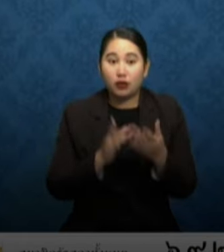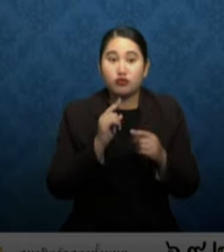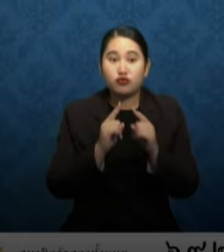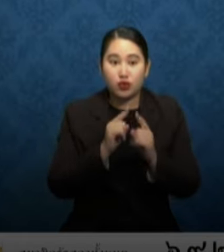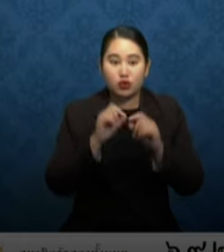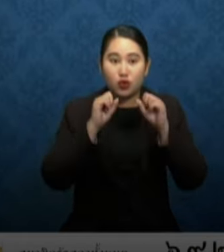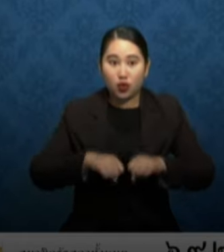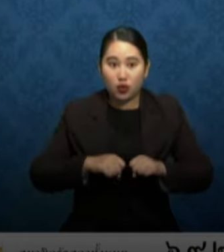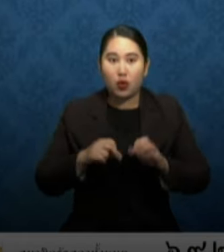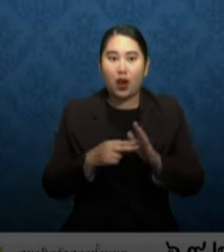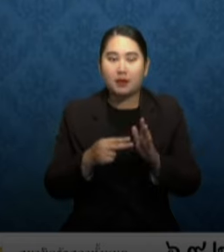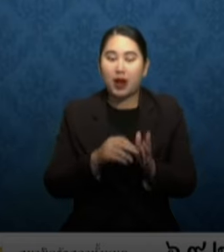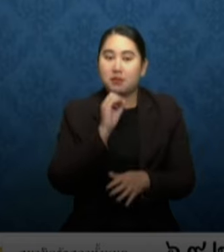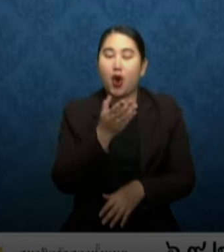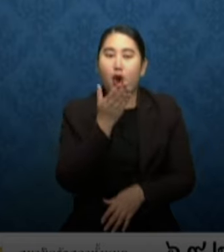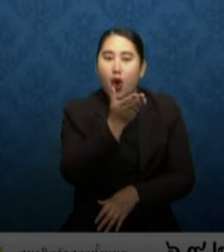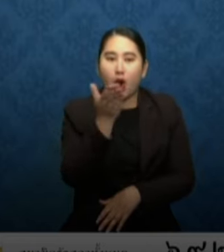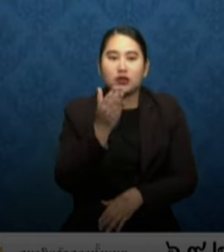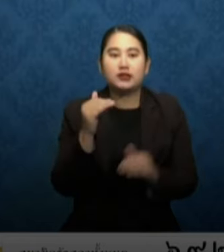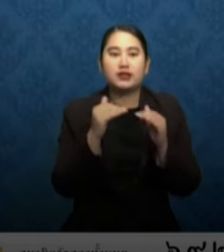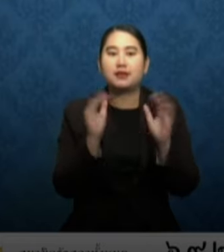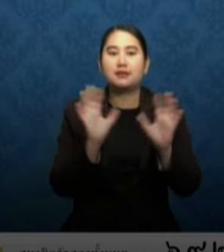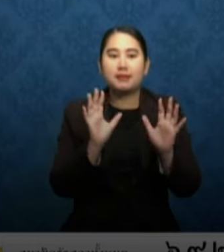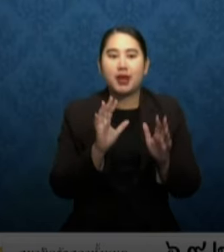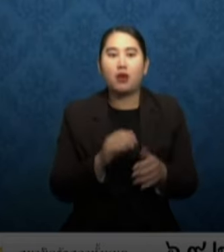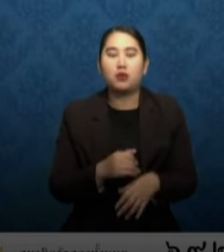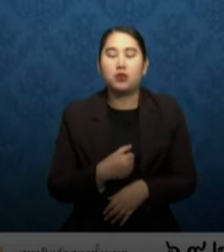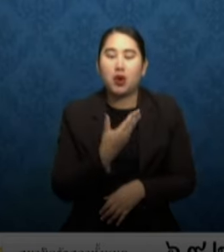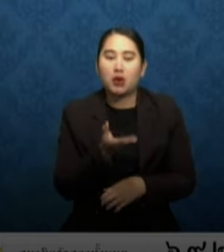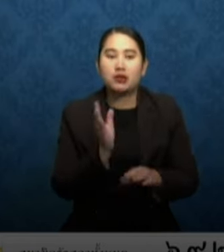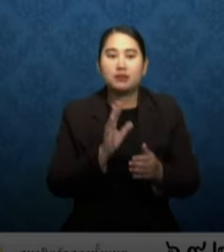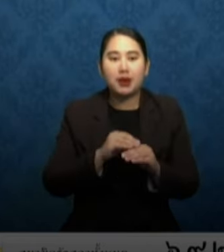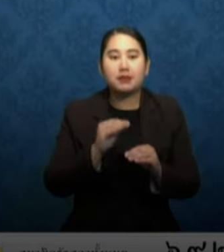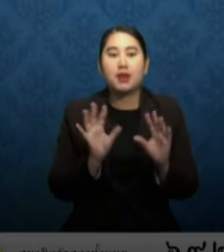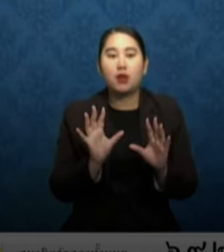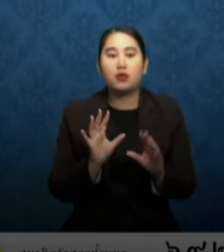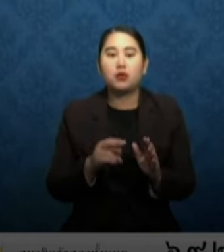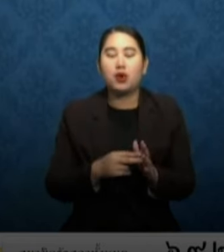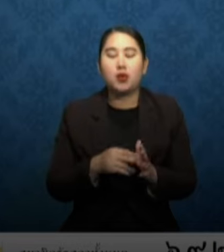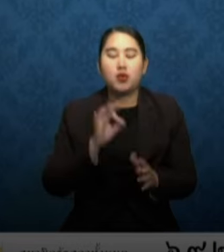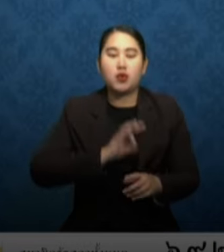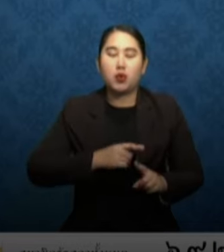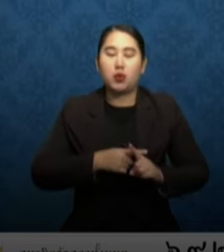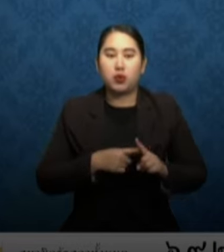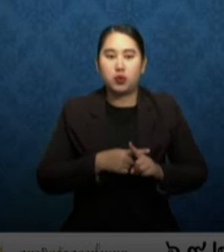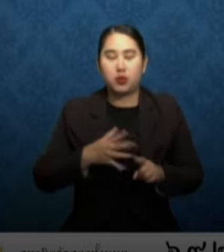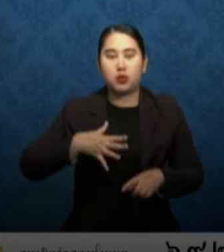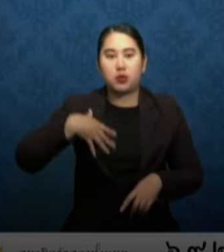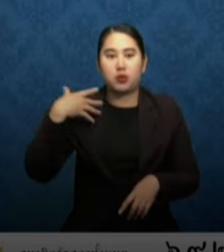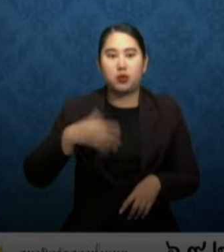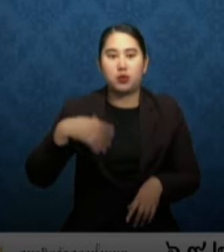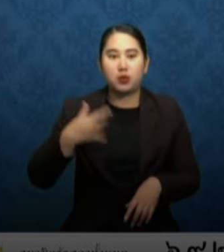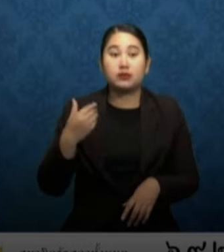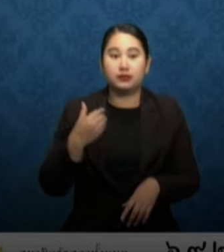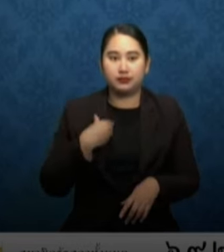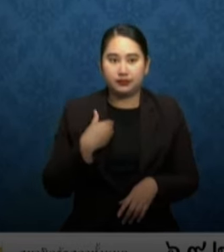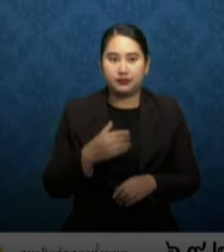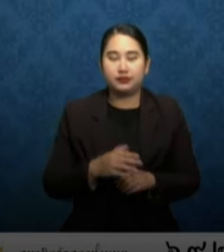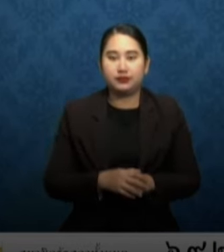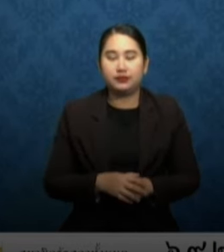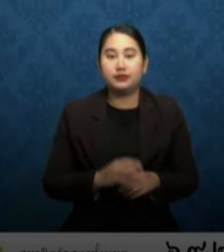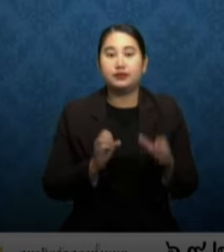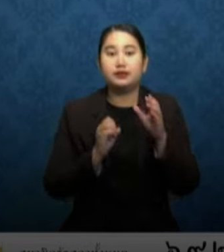ตกลงว่าคุณจะต้องไม่เรียกร้องสิทธิ์อย่างอื่นอีกหรือเงินอื่นอีกนี่คือความเจ็บปวดของลูกจ้างครับท่านประธานท่านประธาน